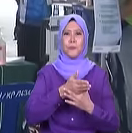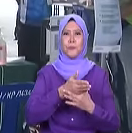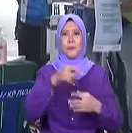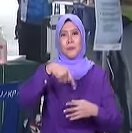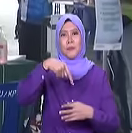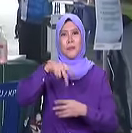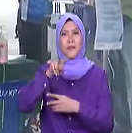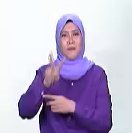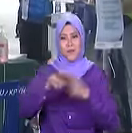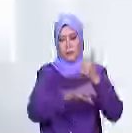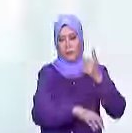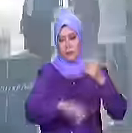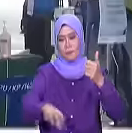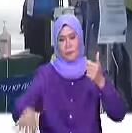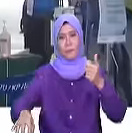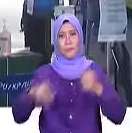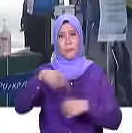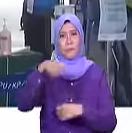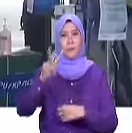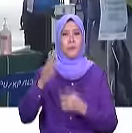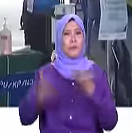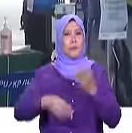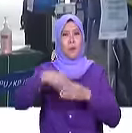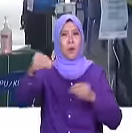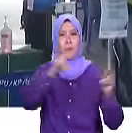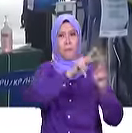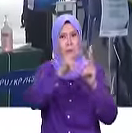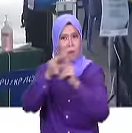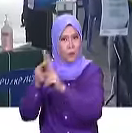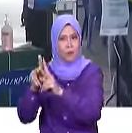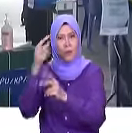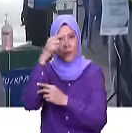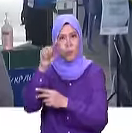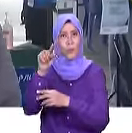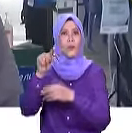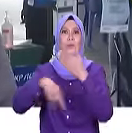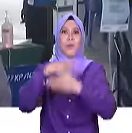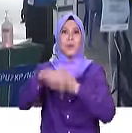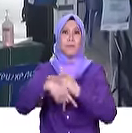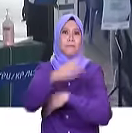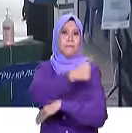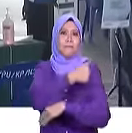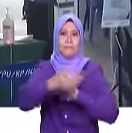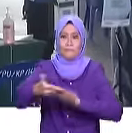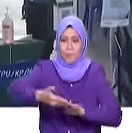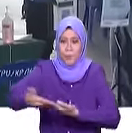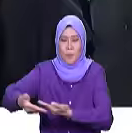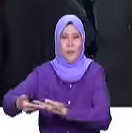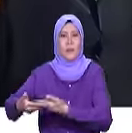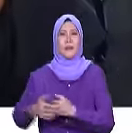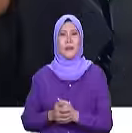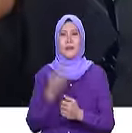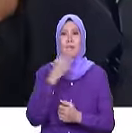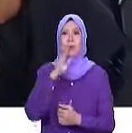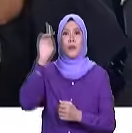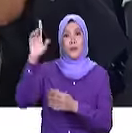di PPV-PPV yang ada. Mungkin akan keluar ke kampung-kampung dan sebagainya untuk laksanakan program outreach. Jadi, alhamdulillah kita dah